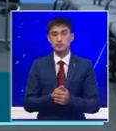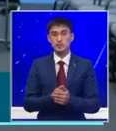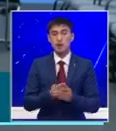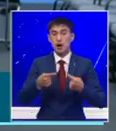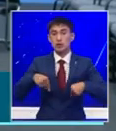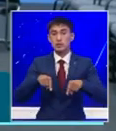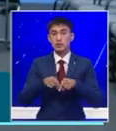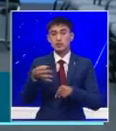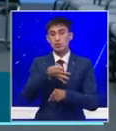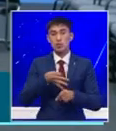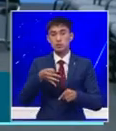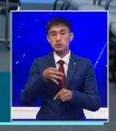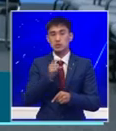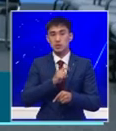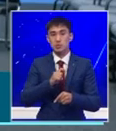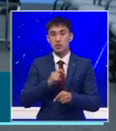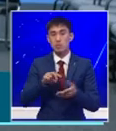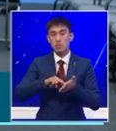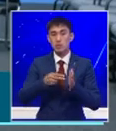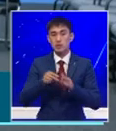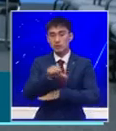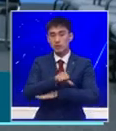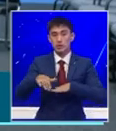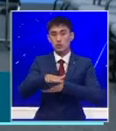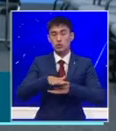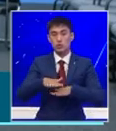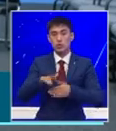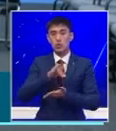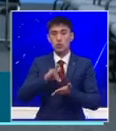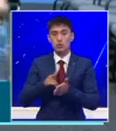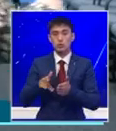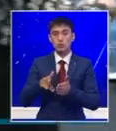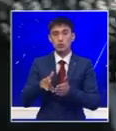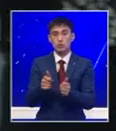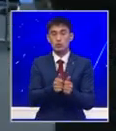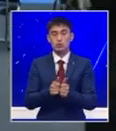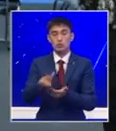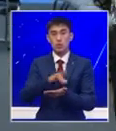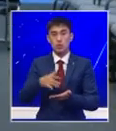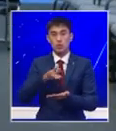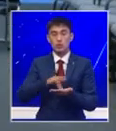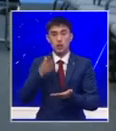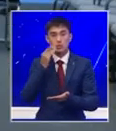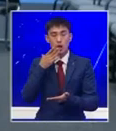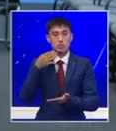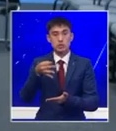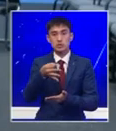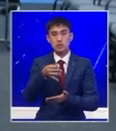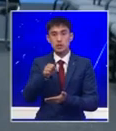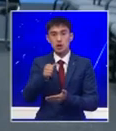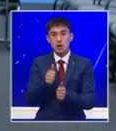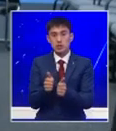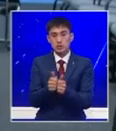актуализация комплекса схемы градостроительного планирования территории пригородной зоны города Алматы или алматинской